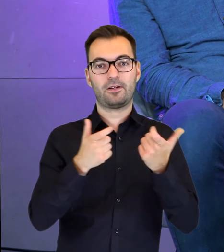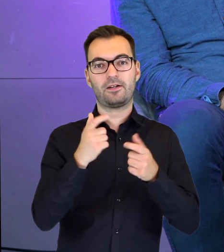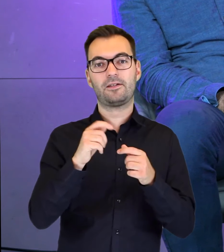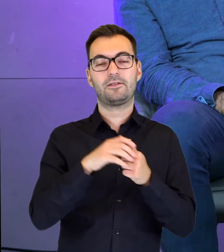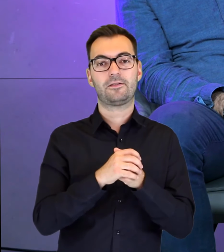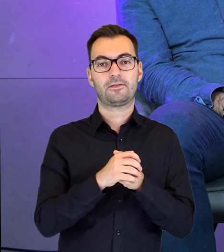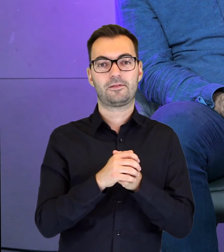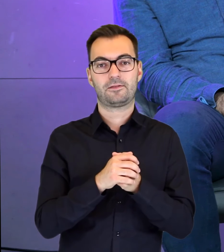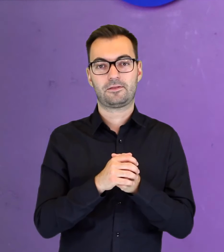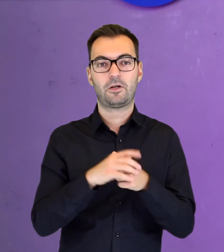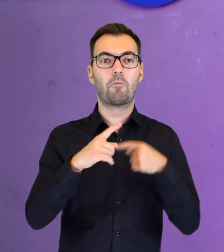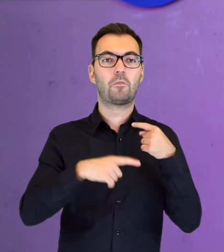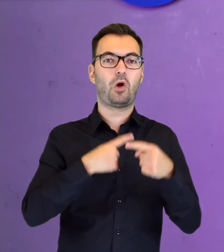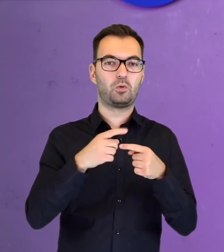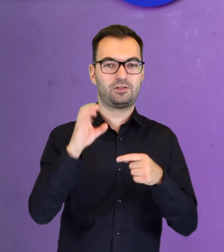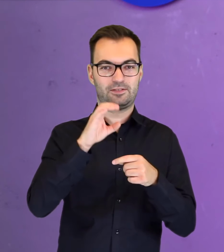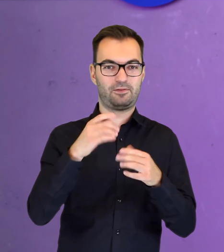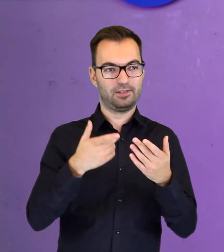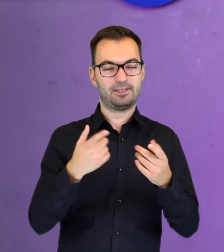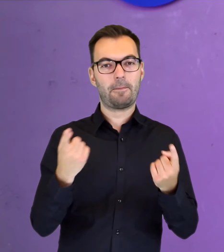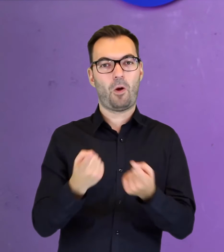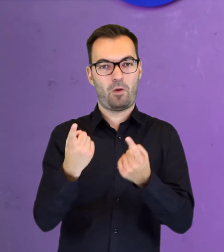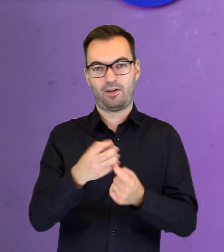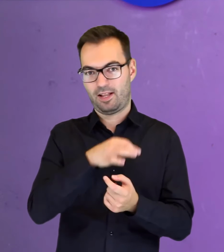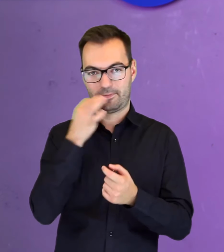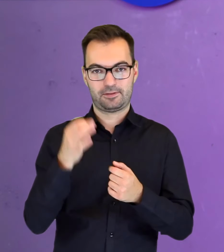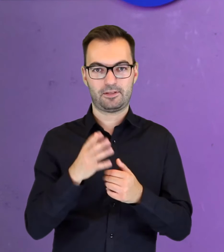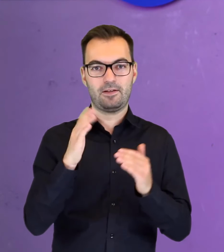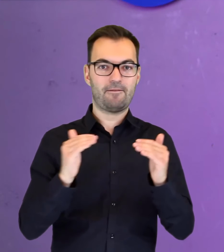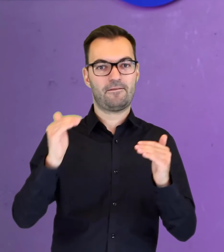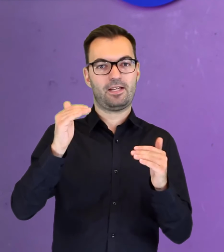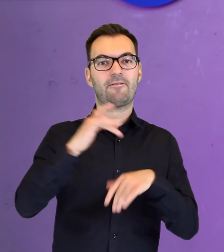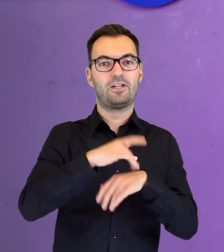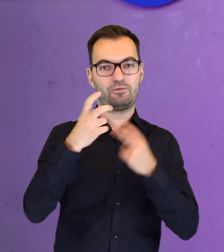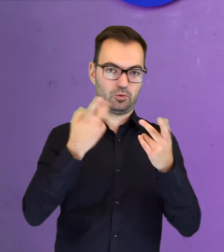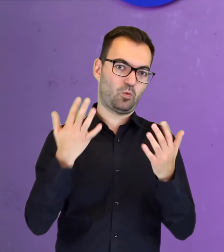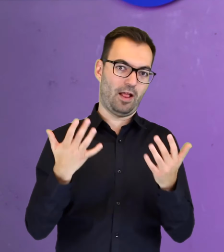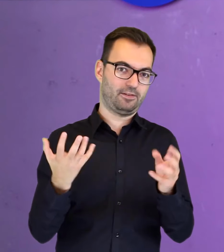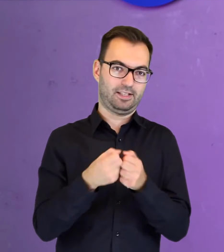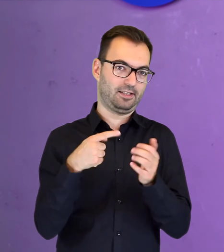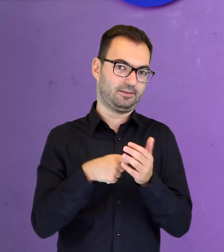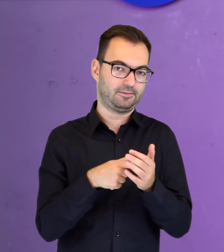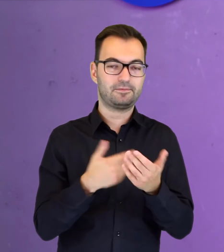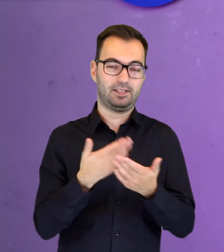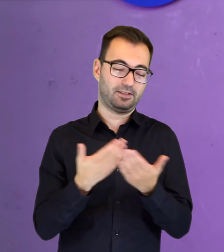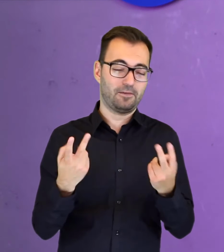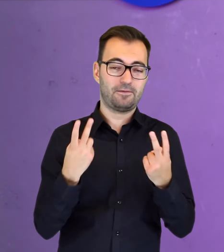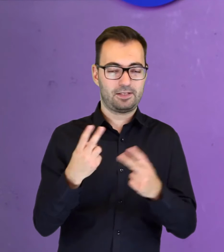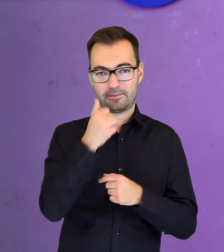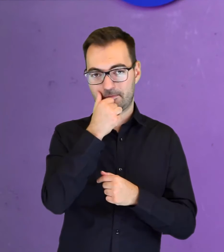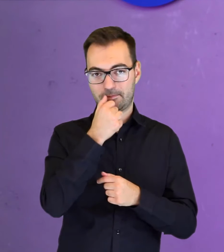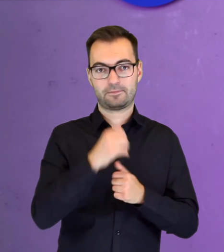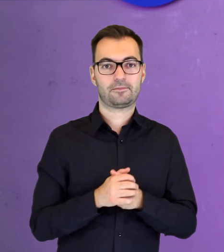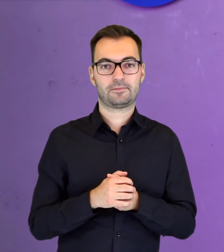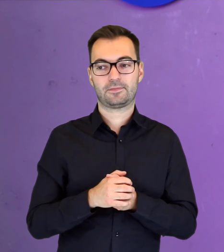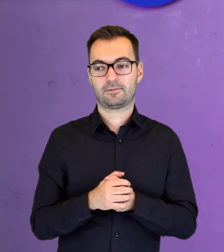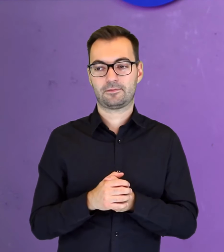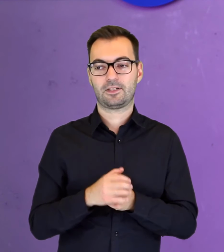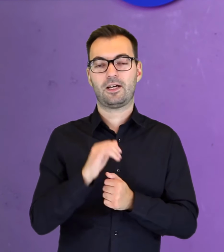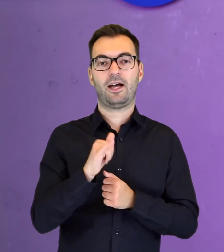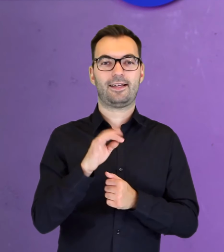dobrze zdefiniowane pomagają też lepiej indeksować czy dany produkt cyfrowy który wyświetla się